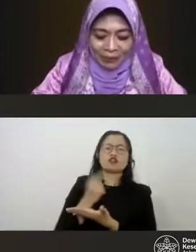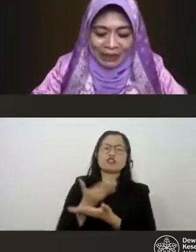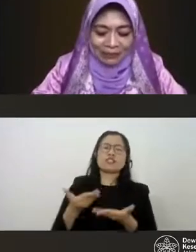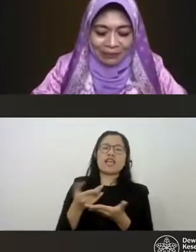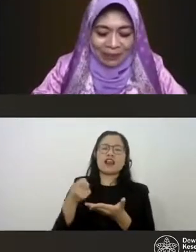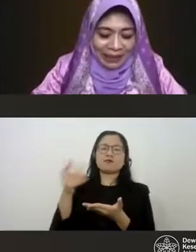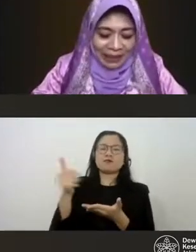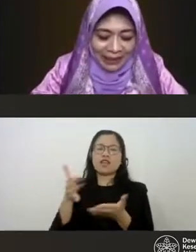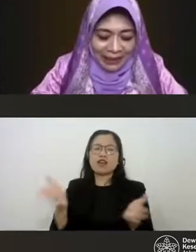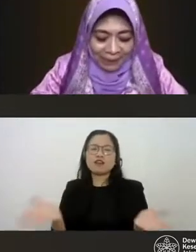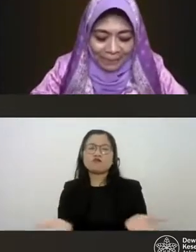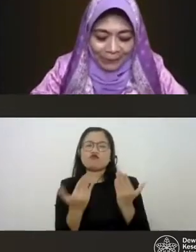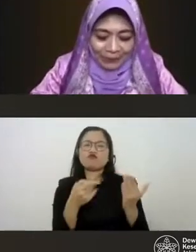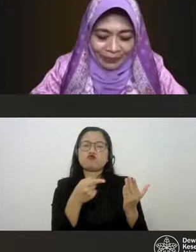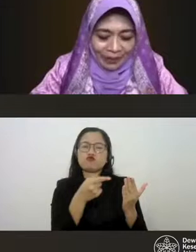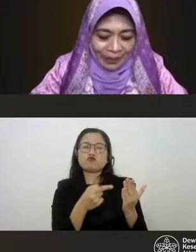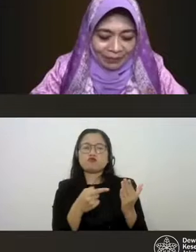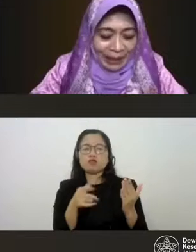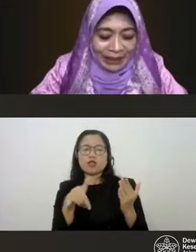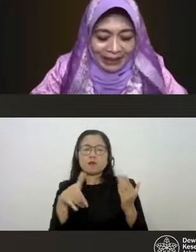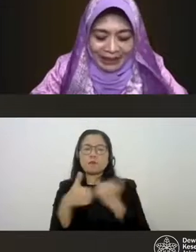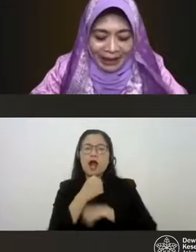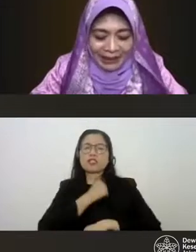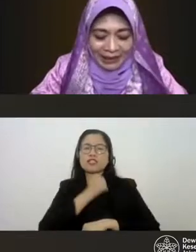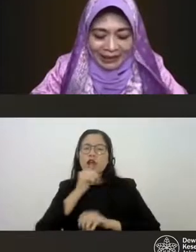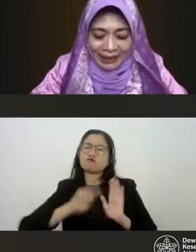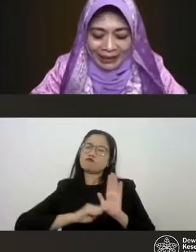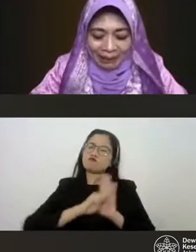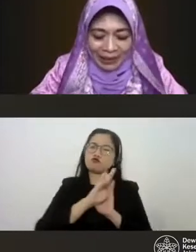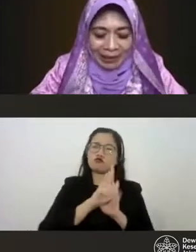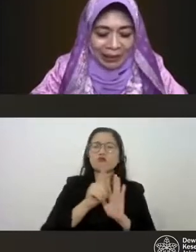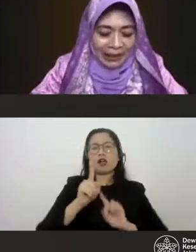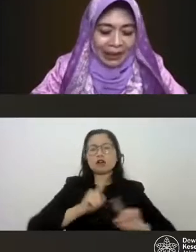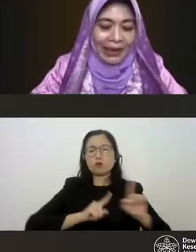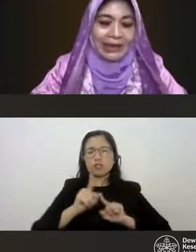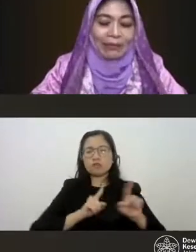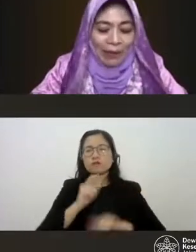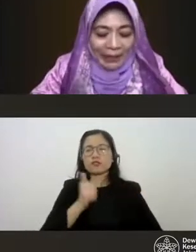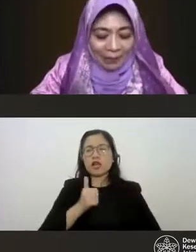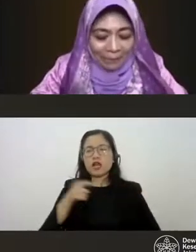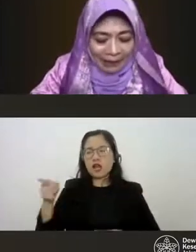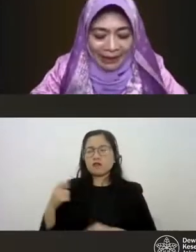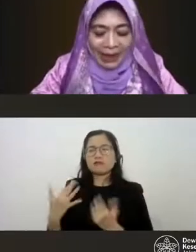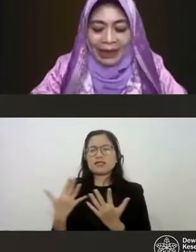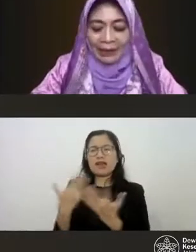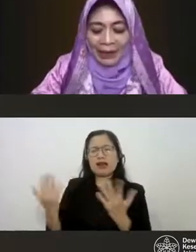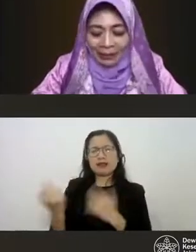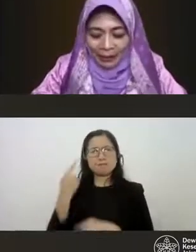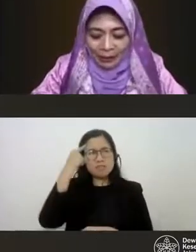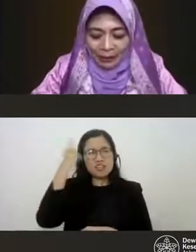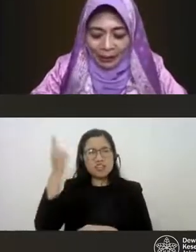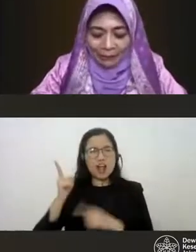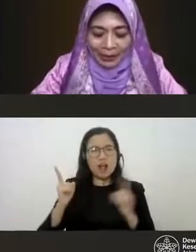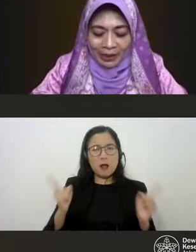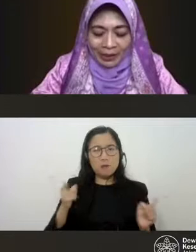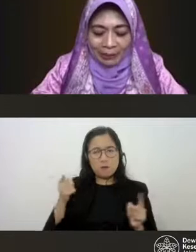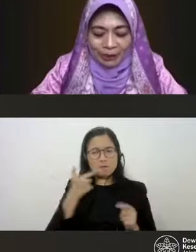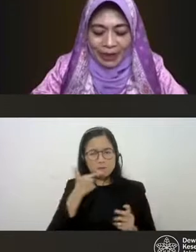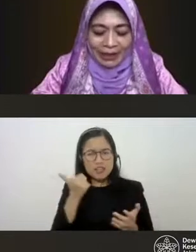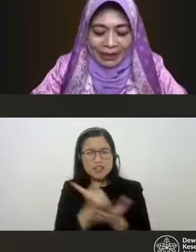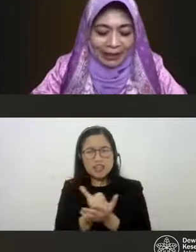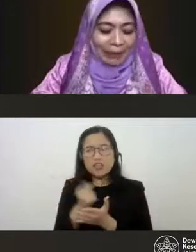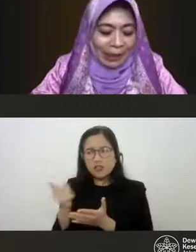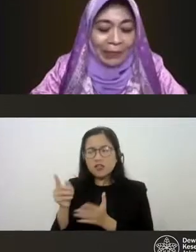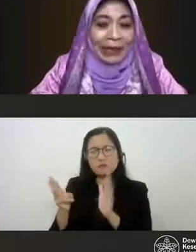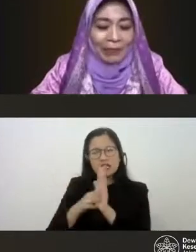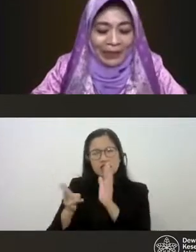lebih kompetitif di masa yang akan datang. Bagi saya tidak ada yang salah dengan pilihan masyarakat yang memandang penting agama dalam kehidupan.